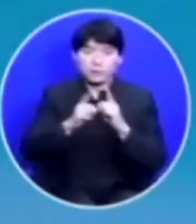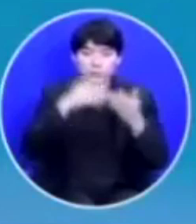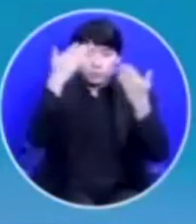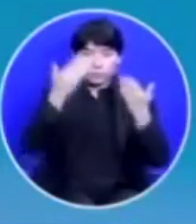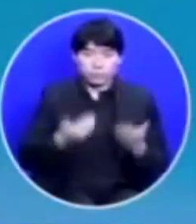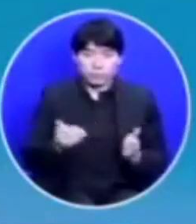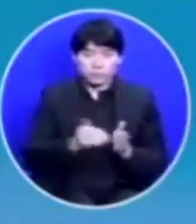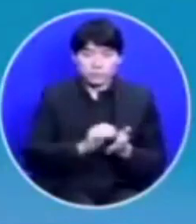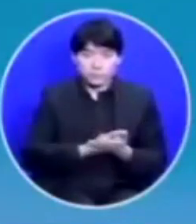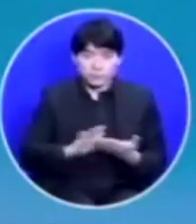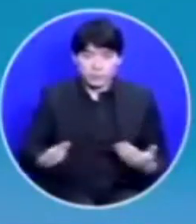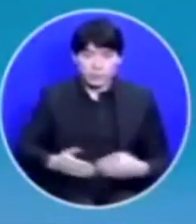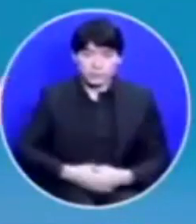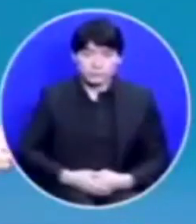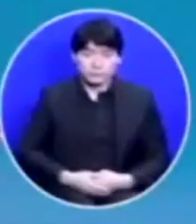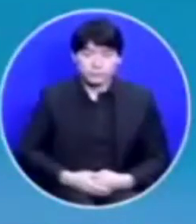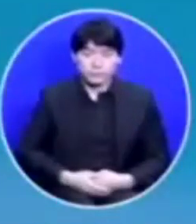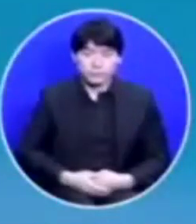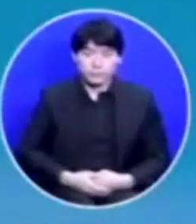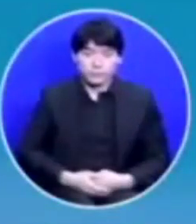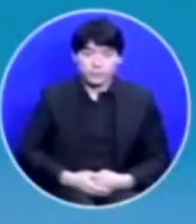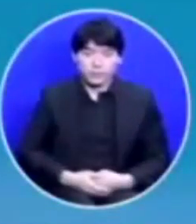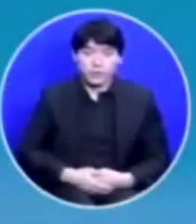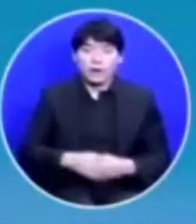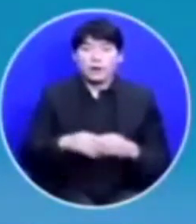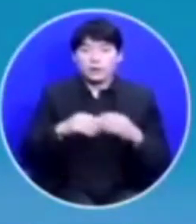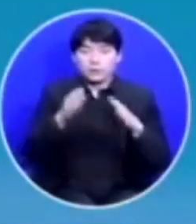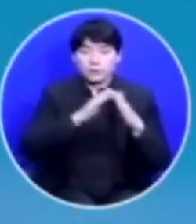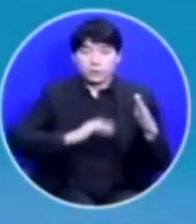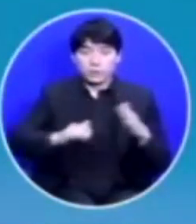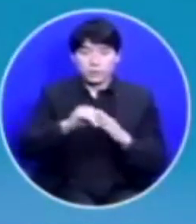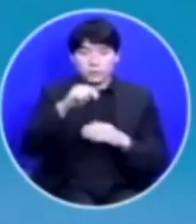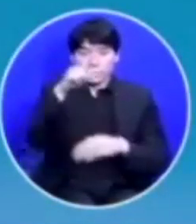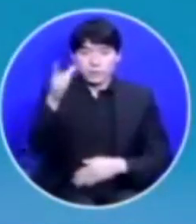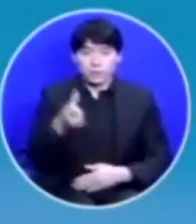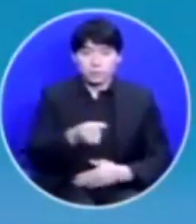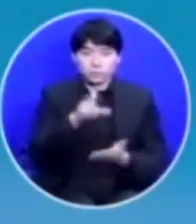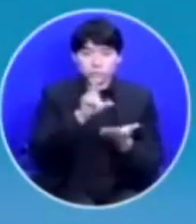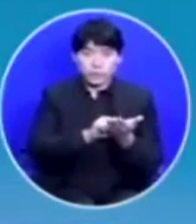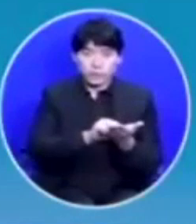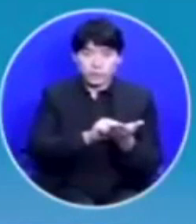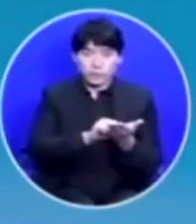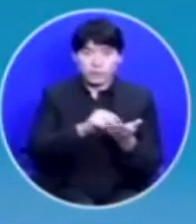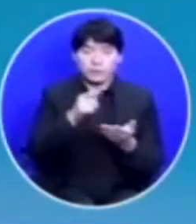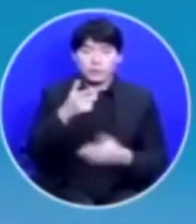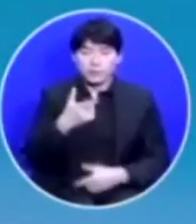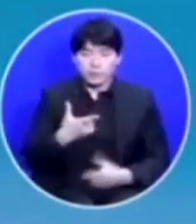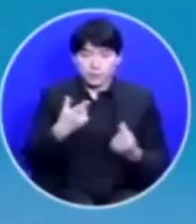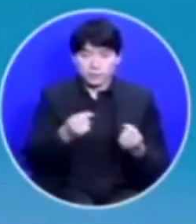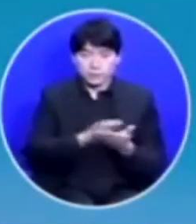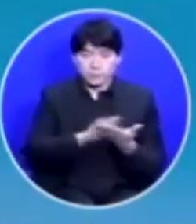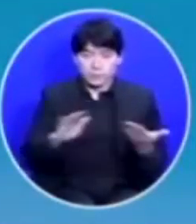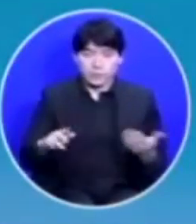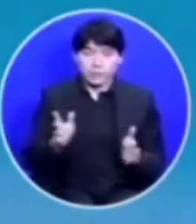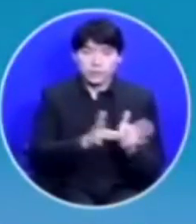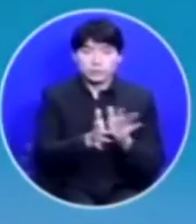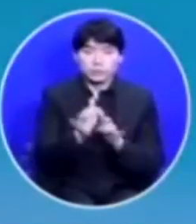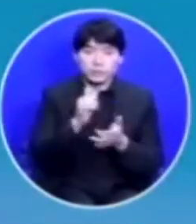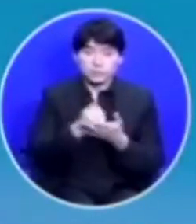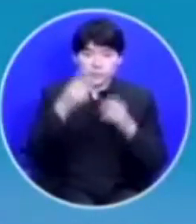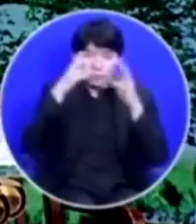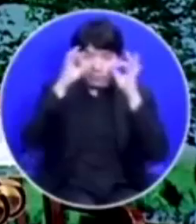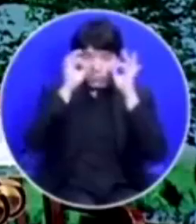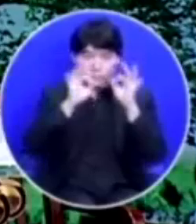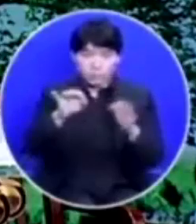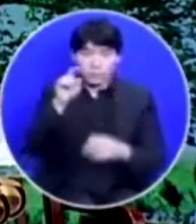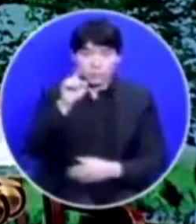주셨습니다 이번 가정의달 전체 주제이기도 합니다 예수님 바라보는 것이 아 부모가